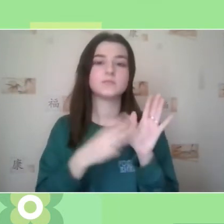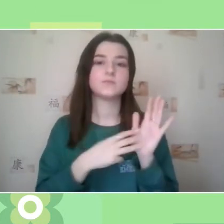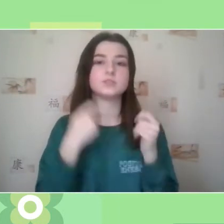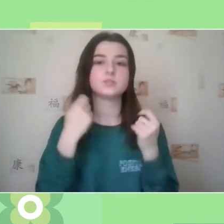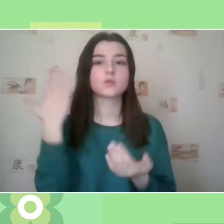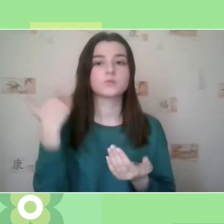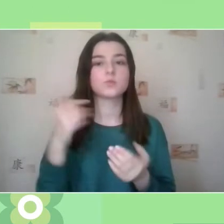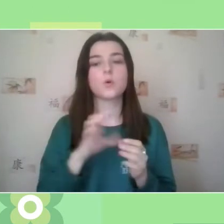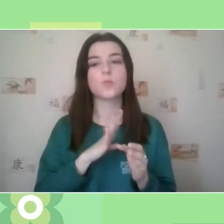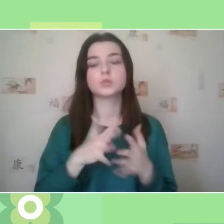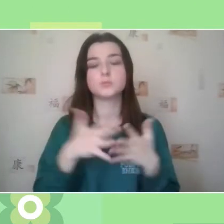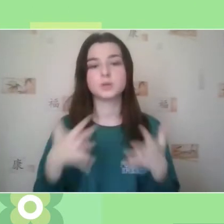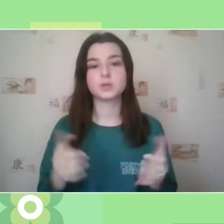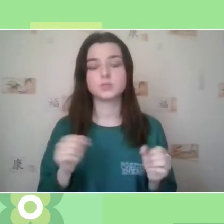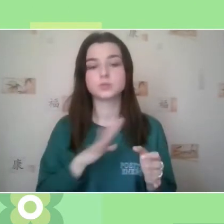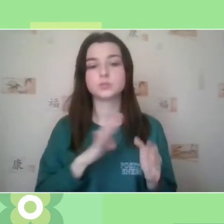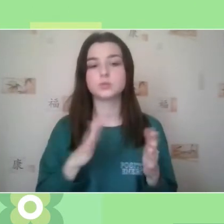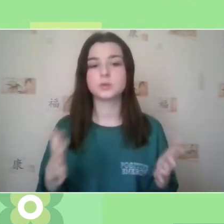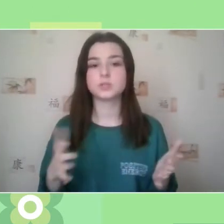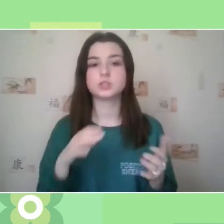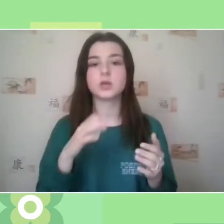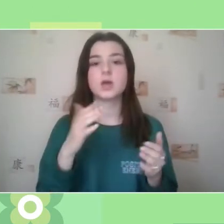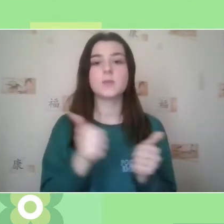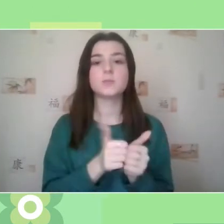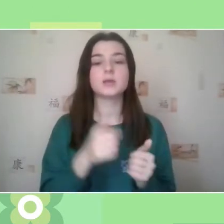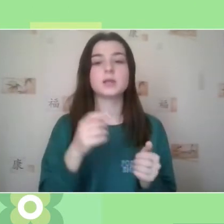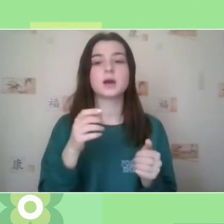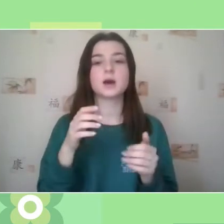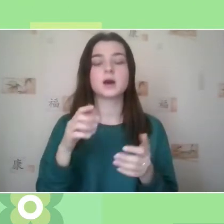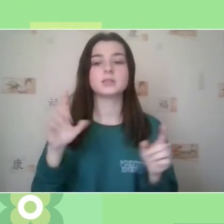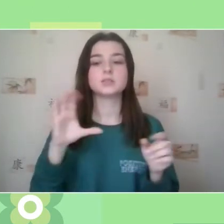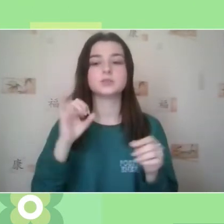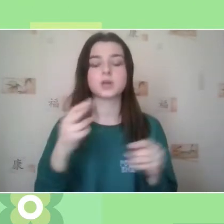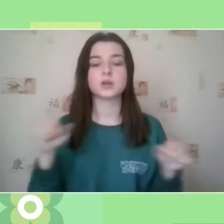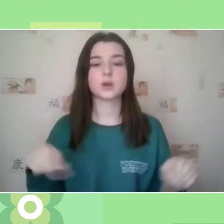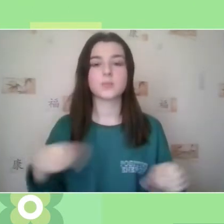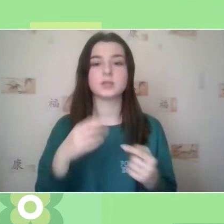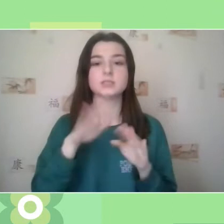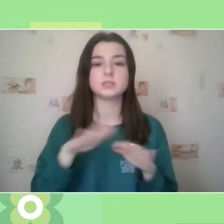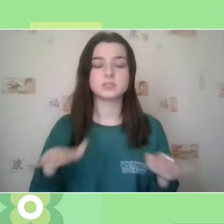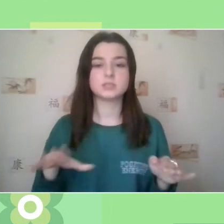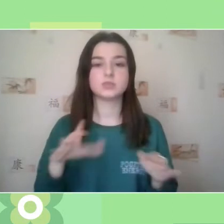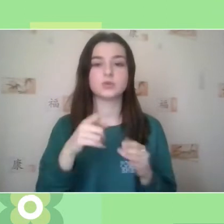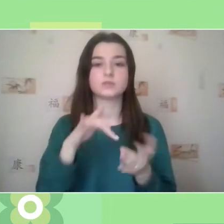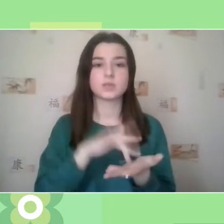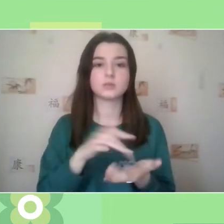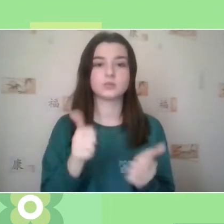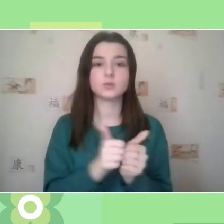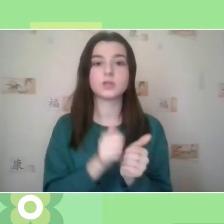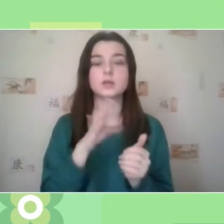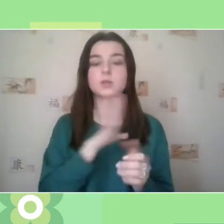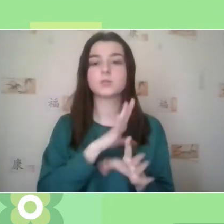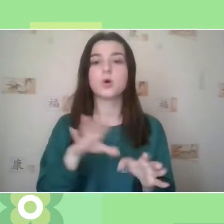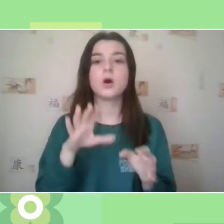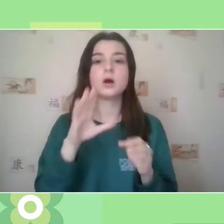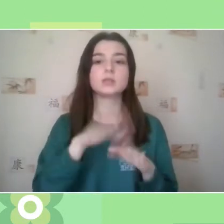більше. Біля місцевого центру соціальної реабілітації діток був просто пустир, на якому не було дитячого